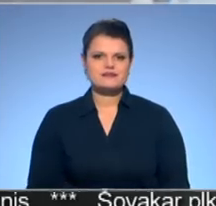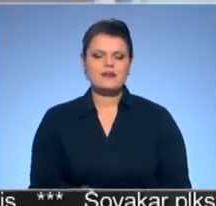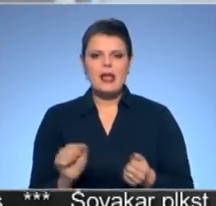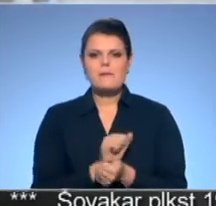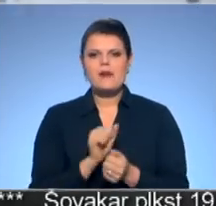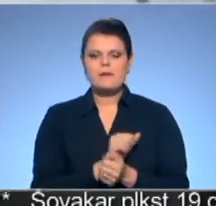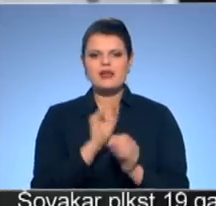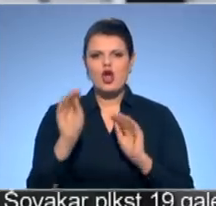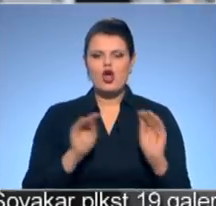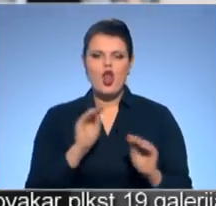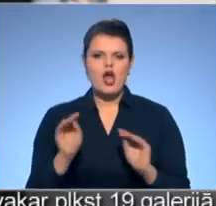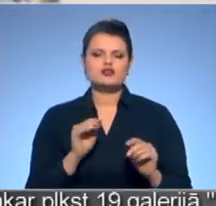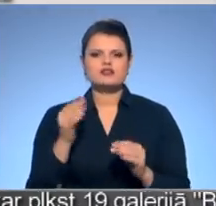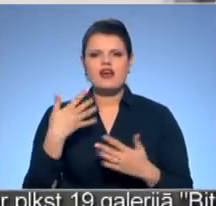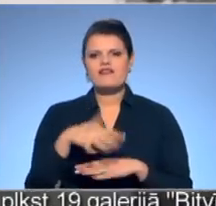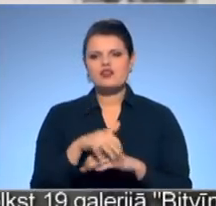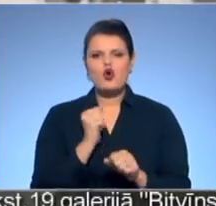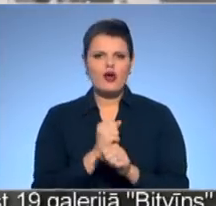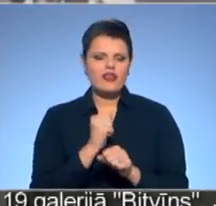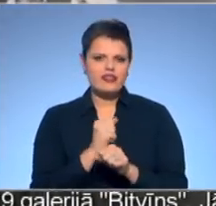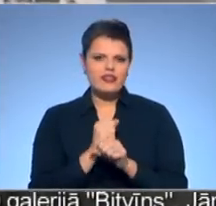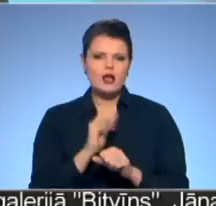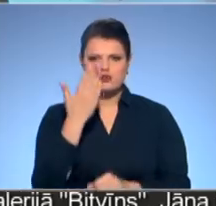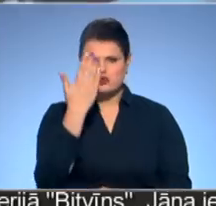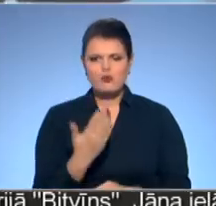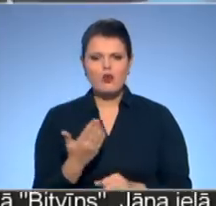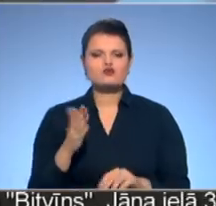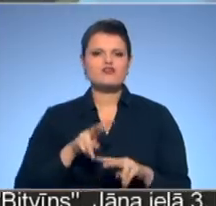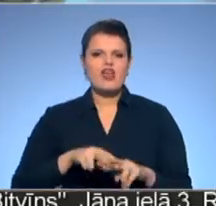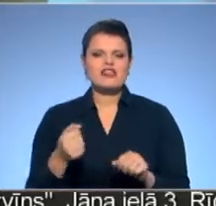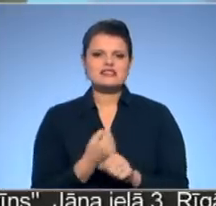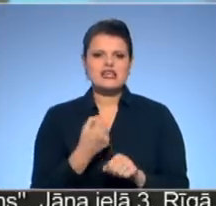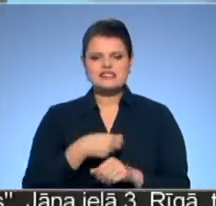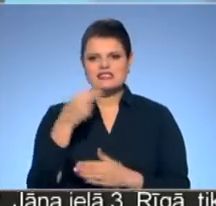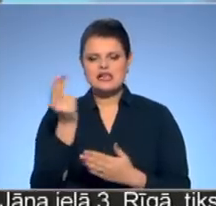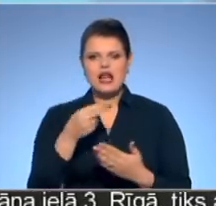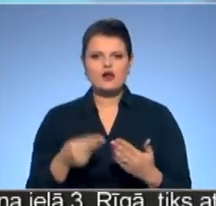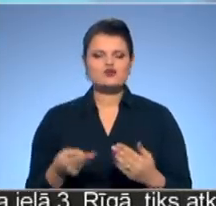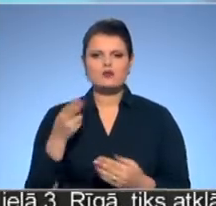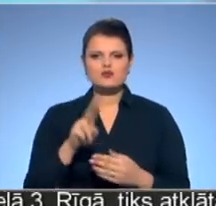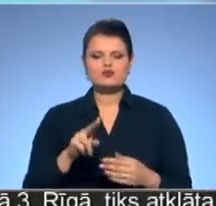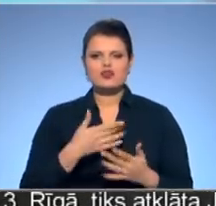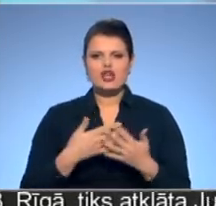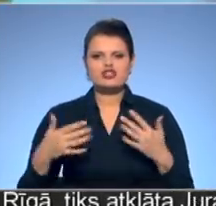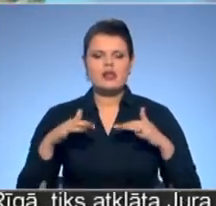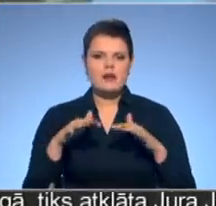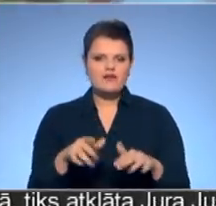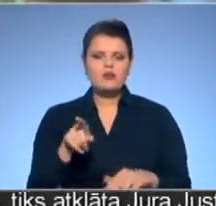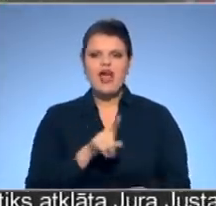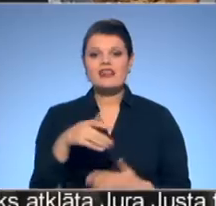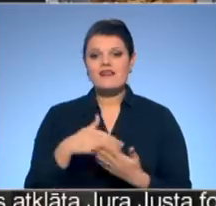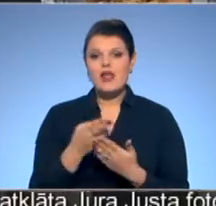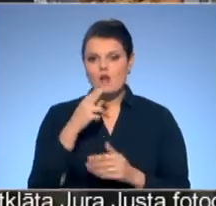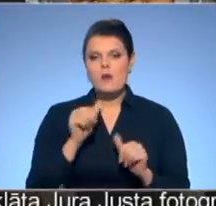Papīra kolāžas, video darbi, spoguls uz vietas taps krāsojums, skaņa un performants. Tā ir tikai daļa no mākslas